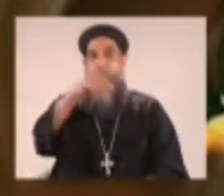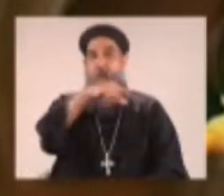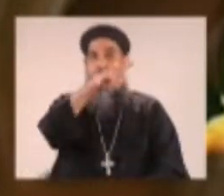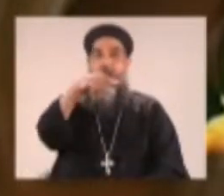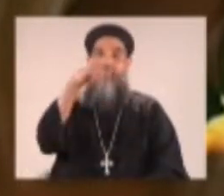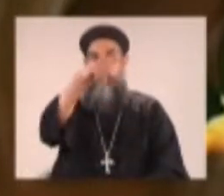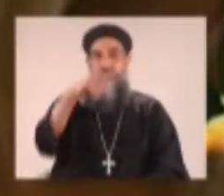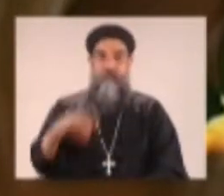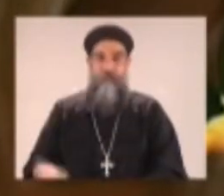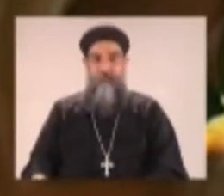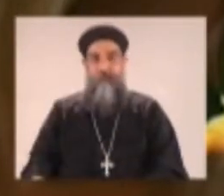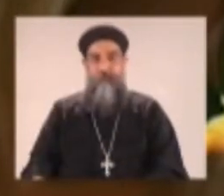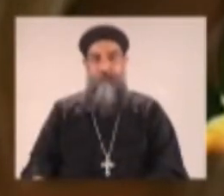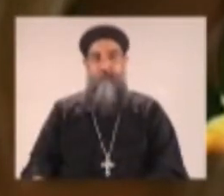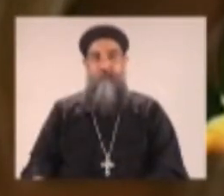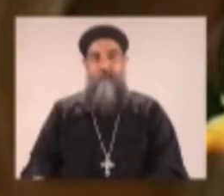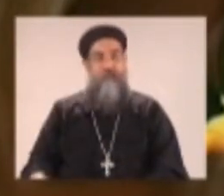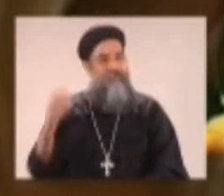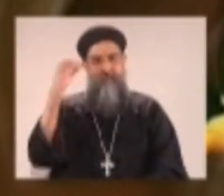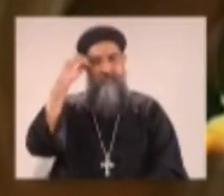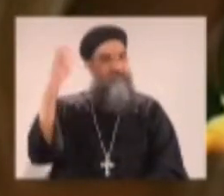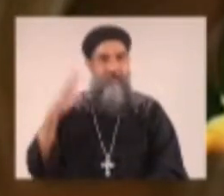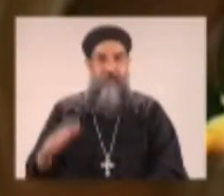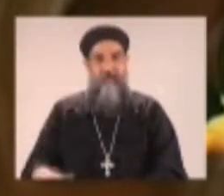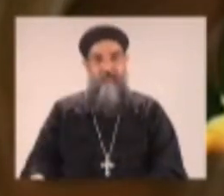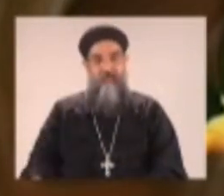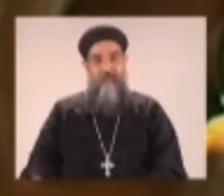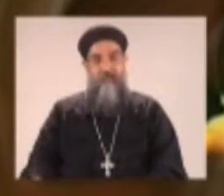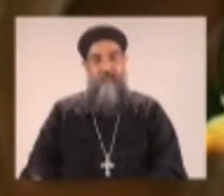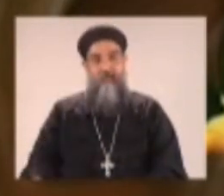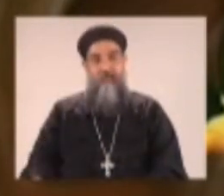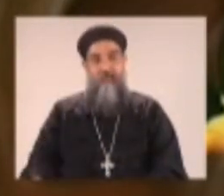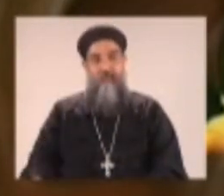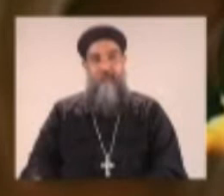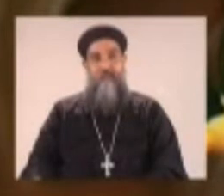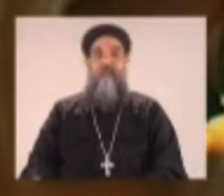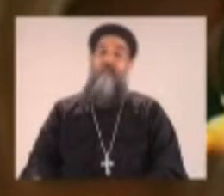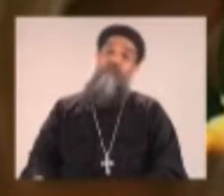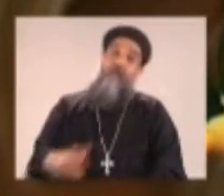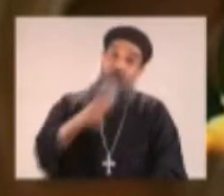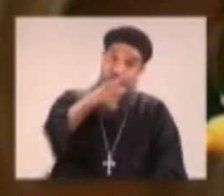يشوفوني امبارح بالليل، وقعدنا ناكل ونهيص،